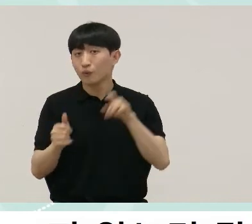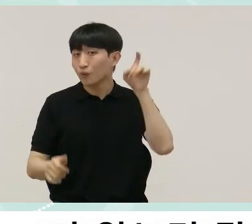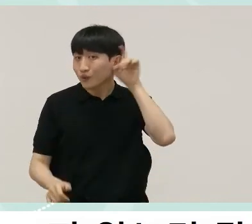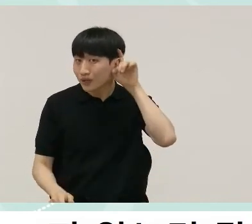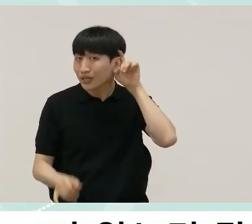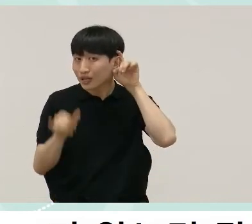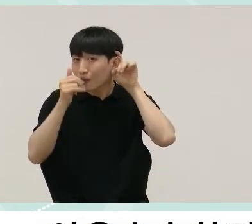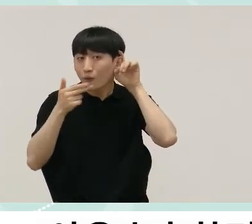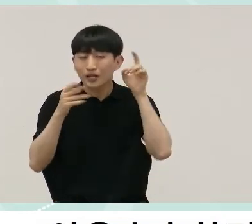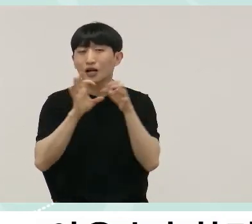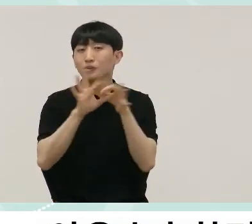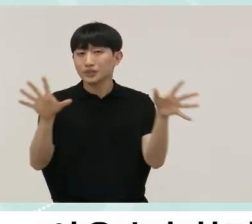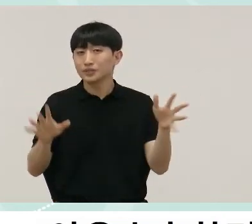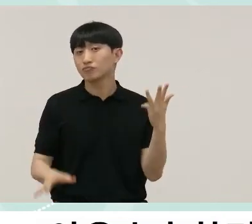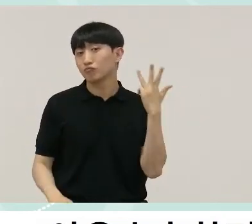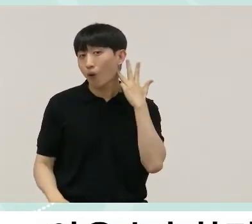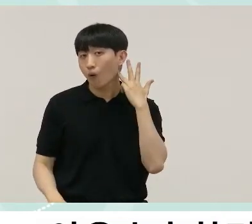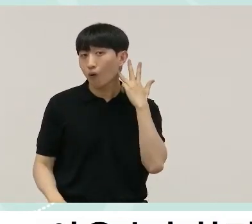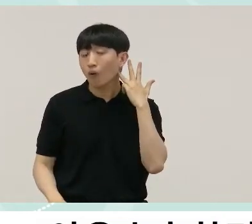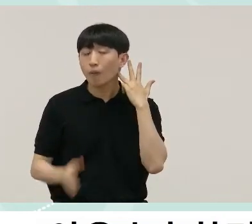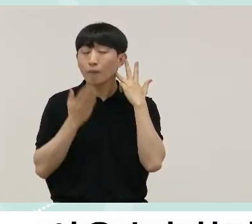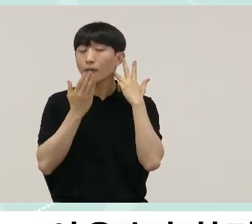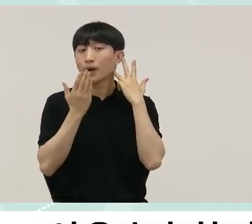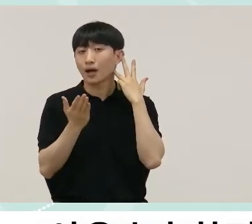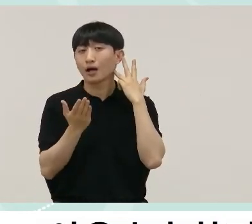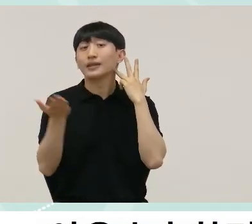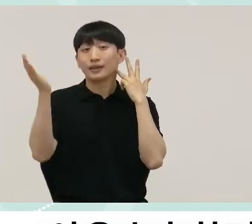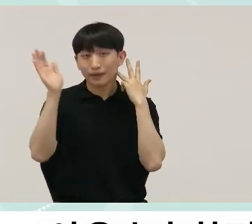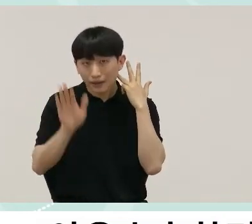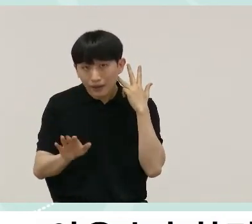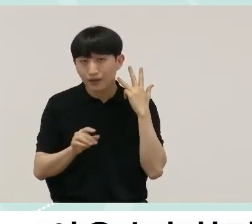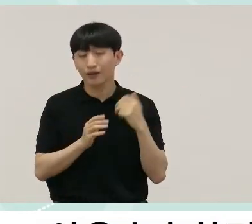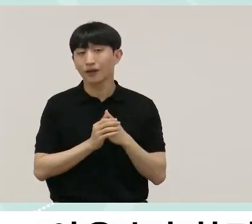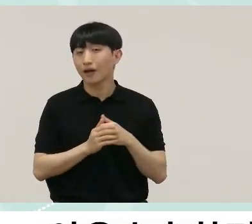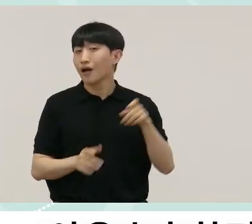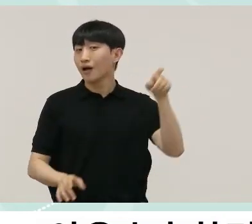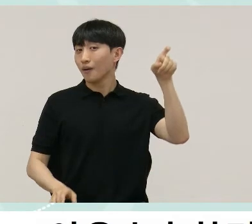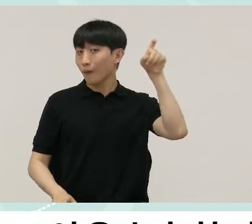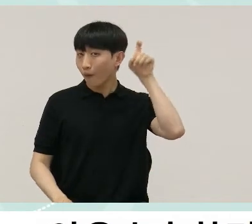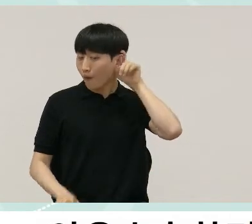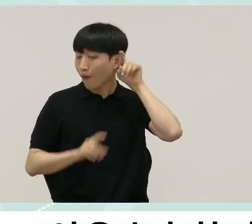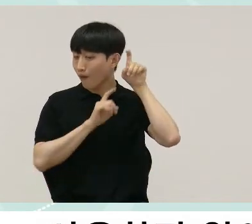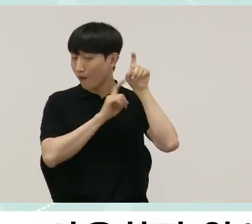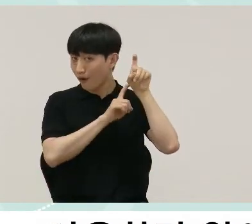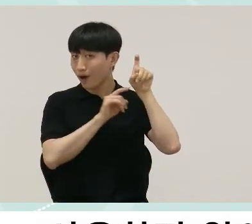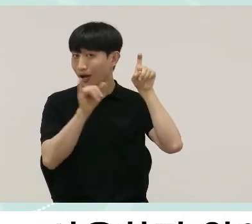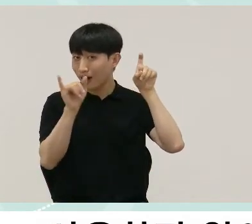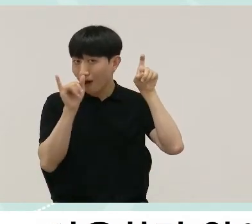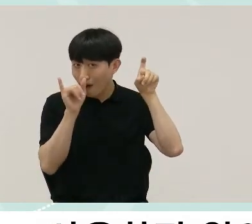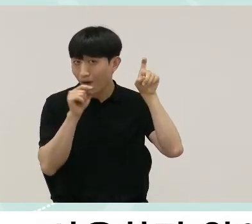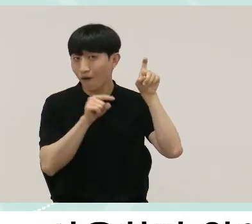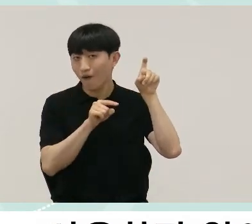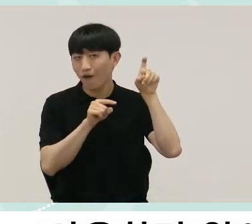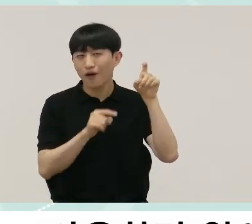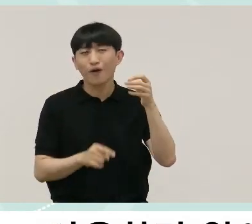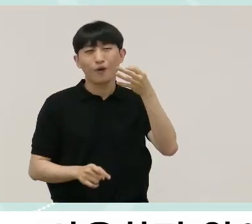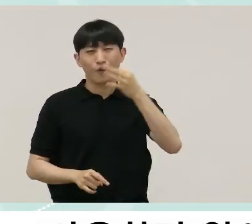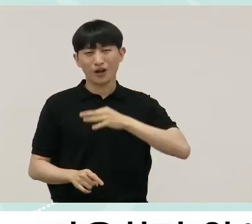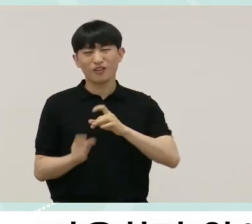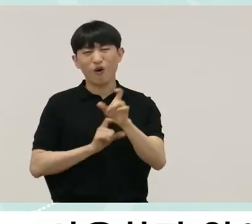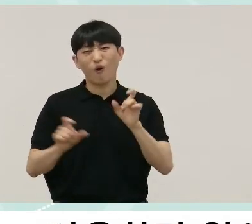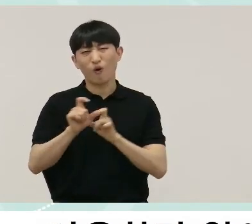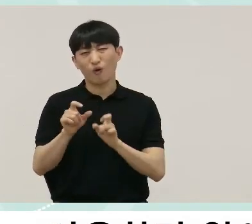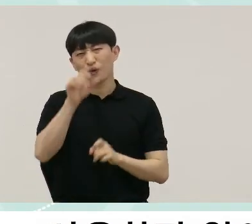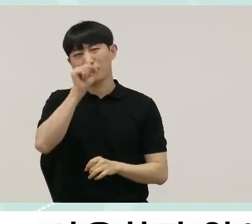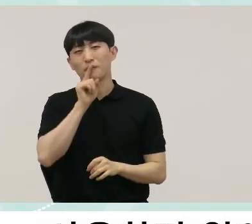않더라도 인공호흡 수술을 할 수는 있습니다. 단지 보청기를 사용한 그룹에서 더 효과가 좋다고